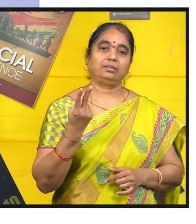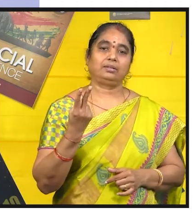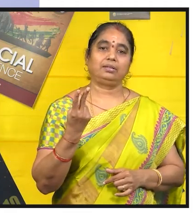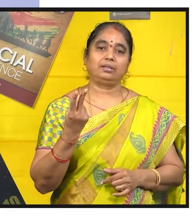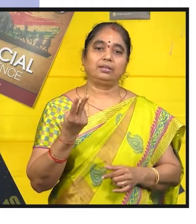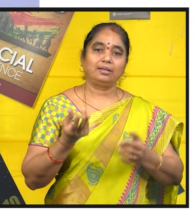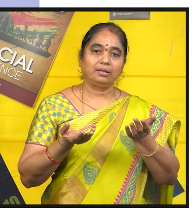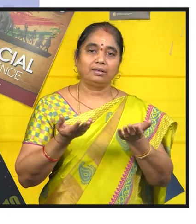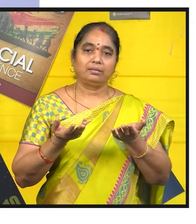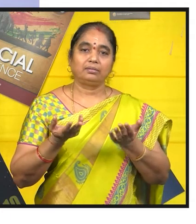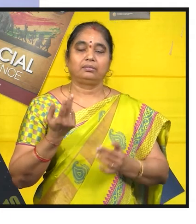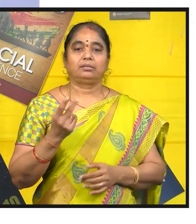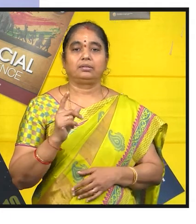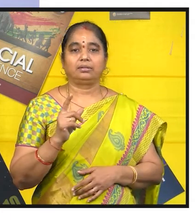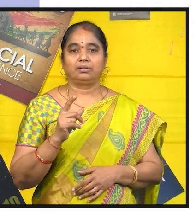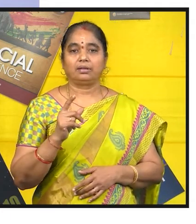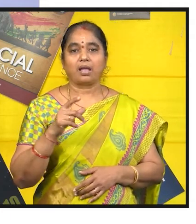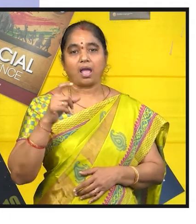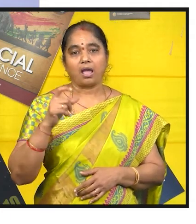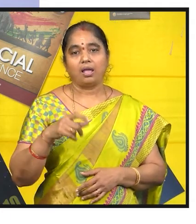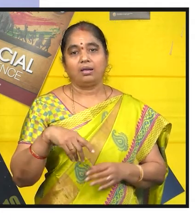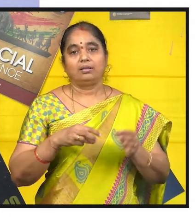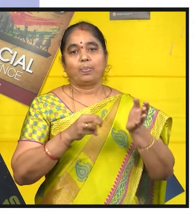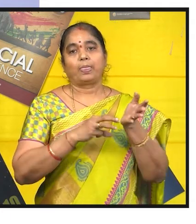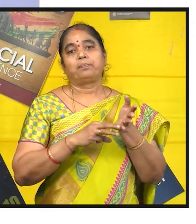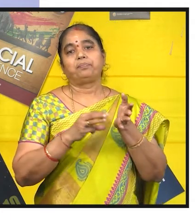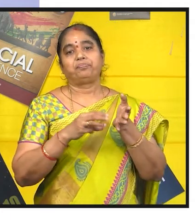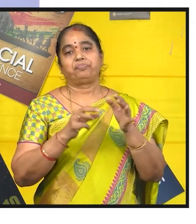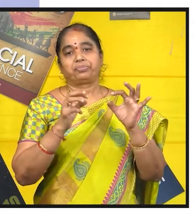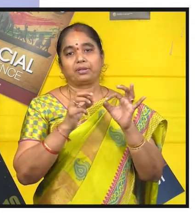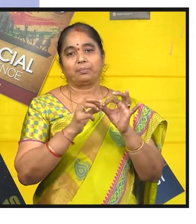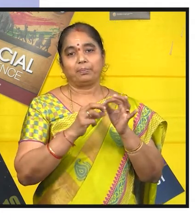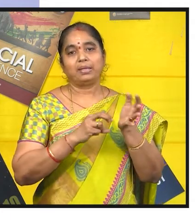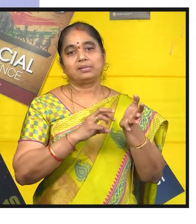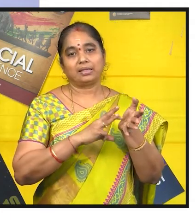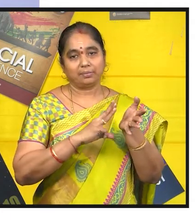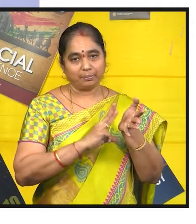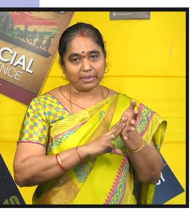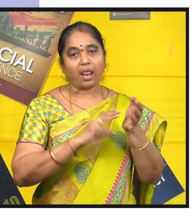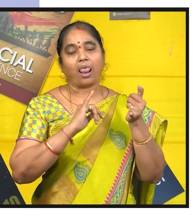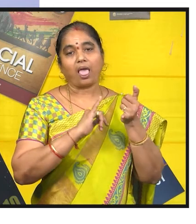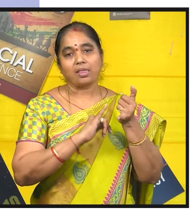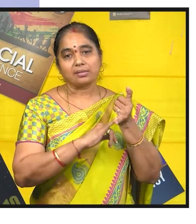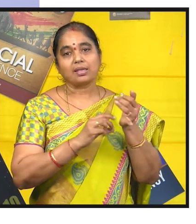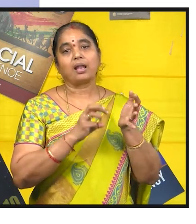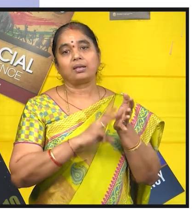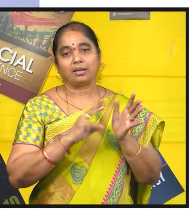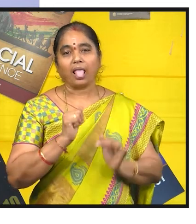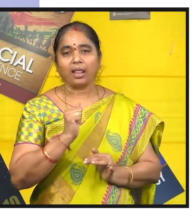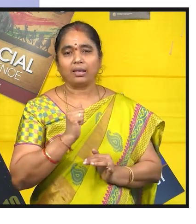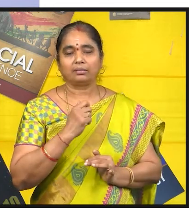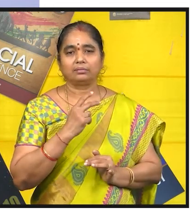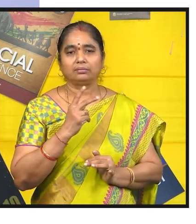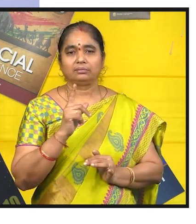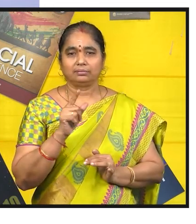ரெண்டு நிலைகளில் செயல்பட முடியும். என்னன்னு கார உலோகத்தை போலவும் செயல்பட முடியும், உப்பினிகளை போல செயல்பட முடியும். கார உலோகத்தை பொறுத்த